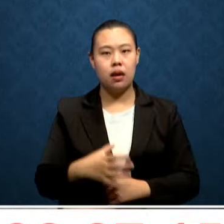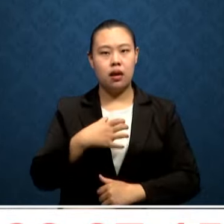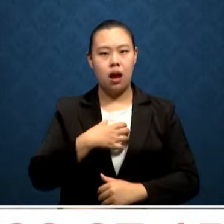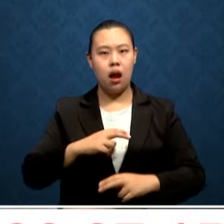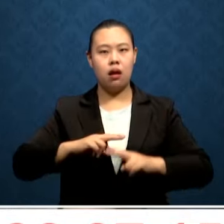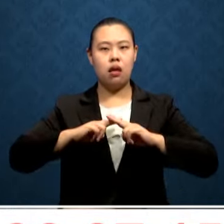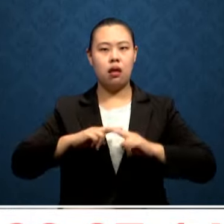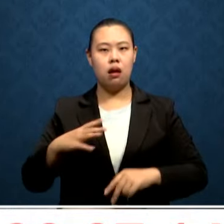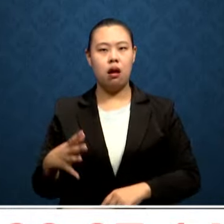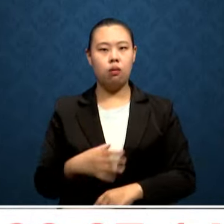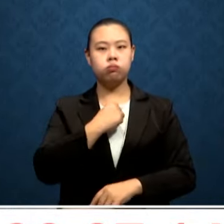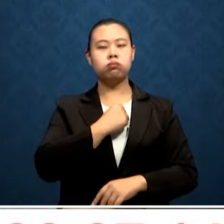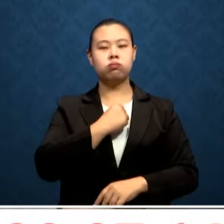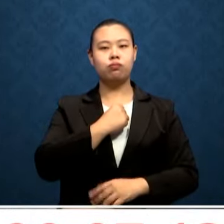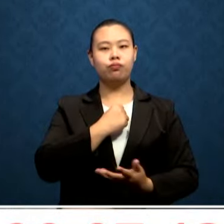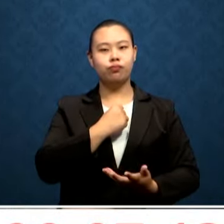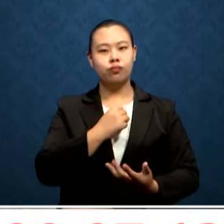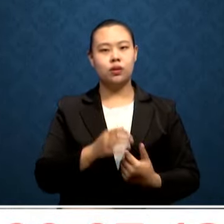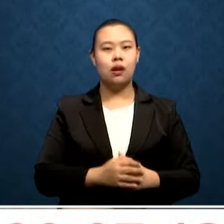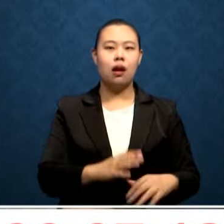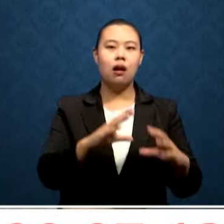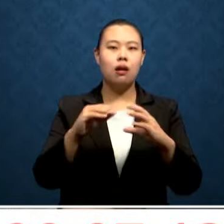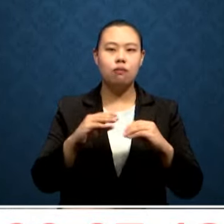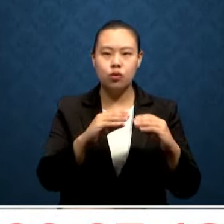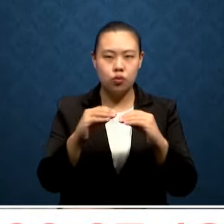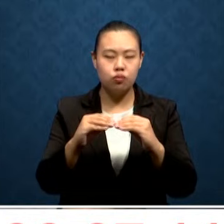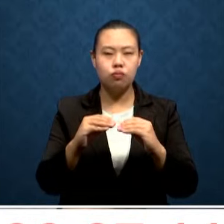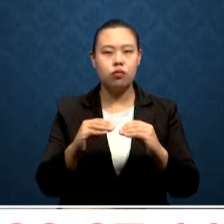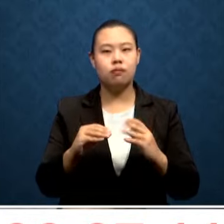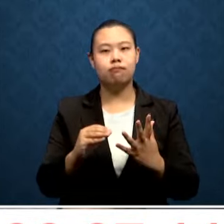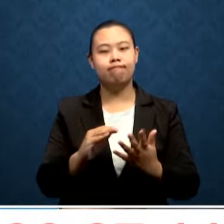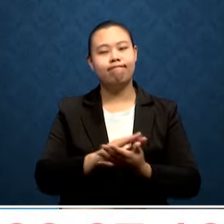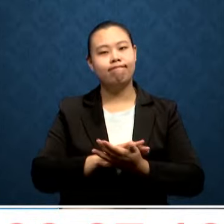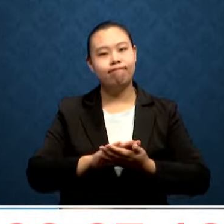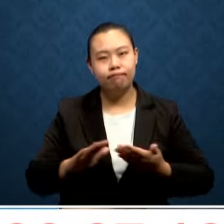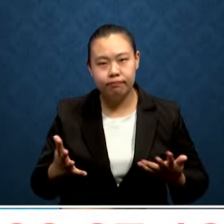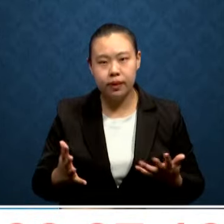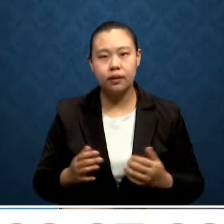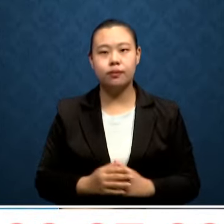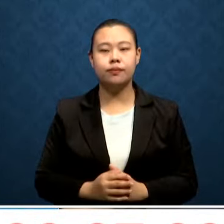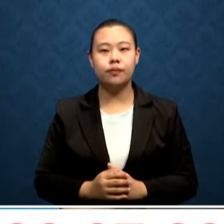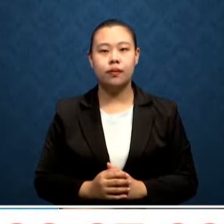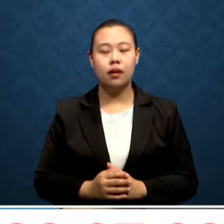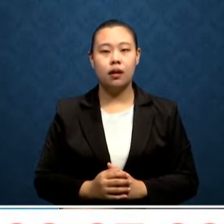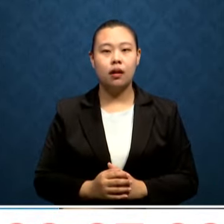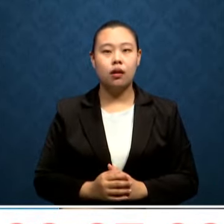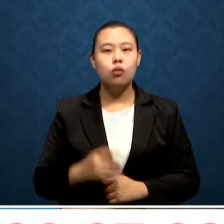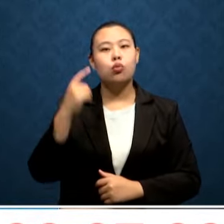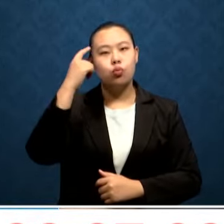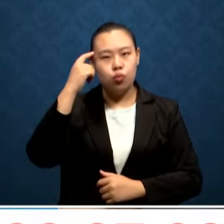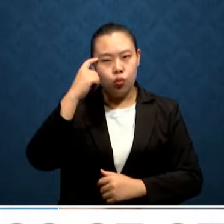ตัวเองนี่ครับการประชุมคงไม่ราบรื่นผมเข้าใจนะครับว่าแต่ละคนก็ถนัดอยากจะมาเป็น